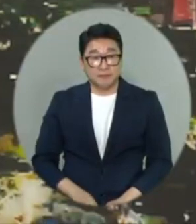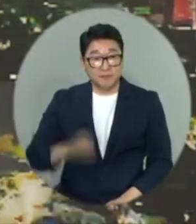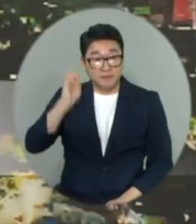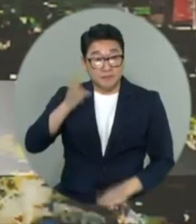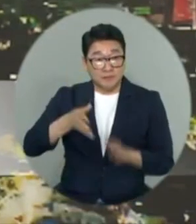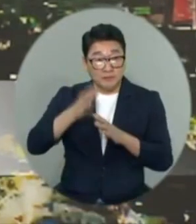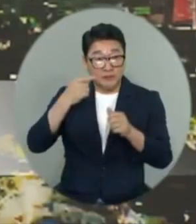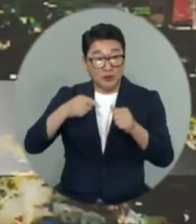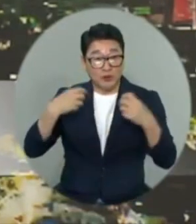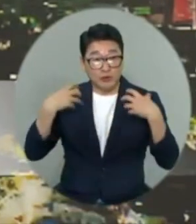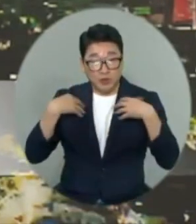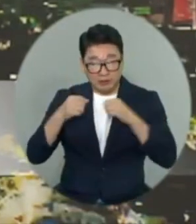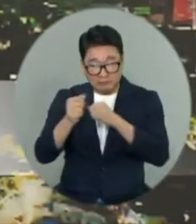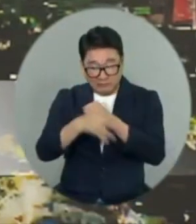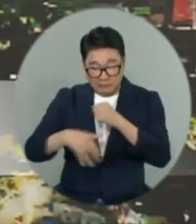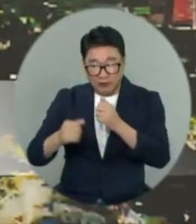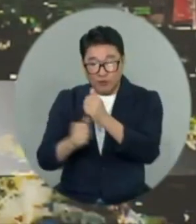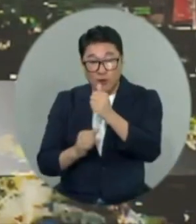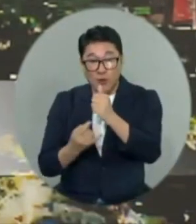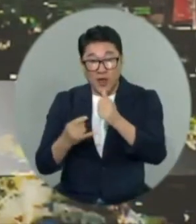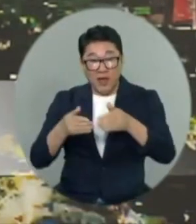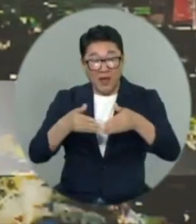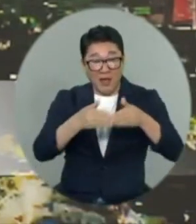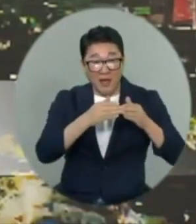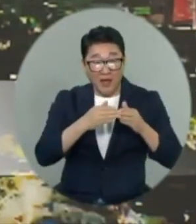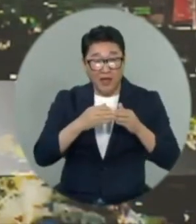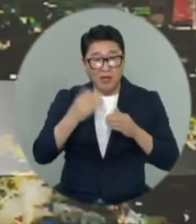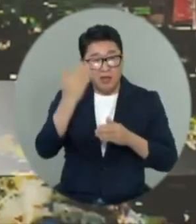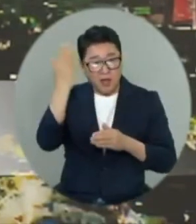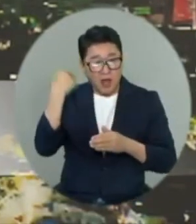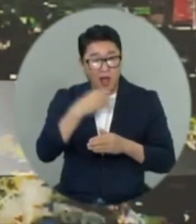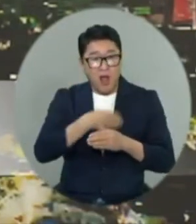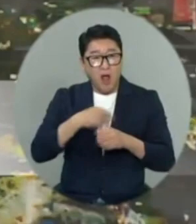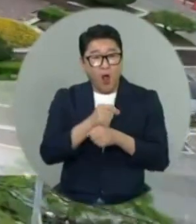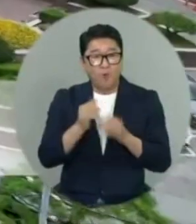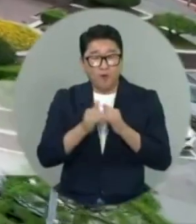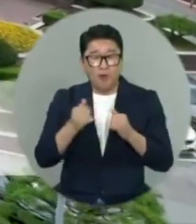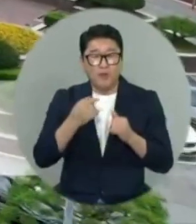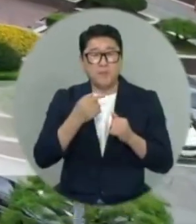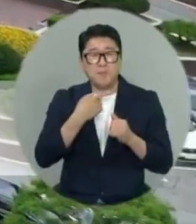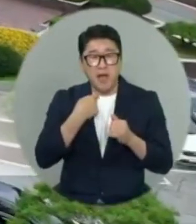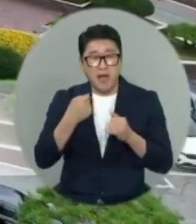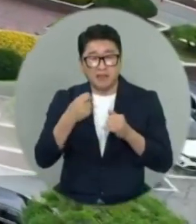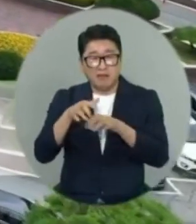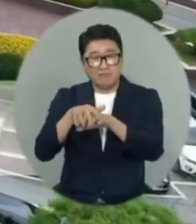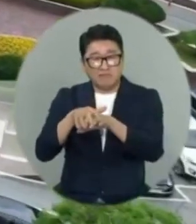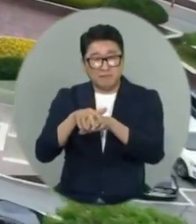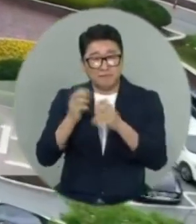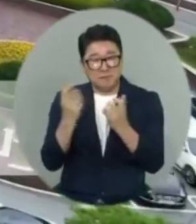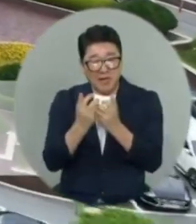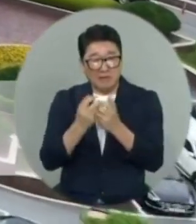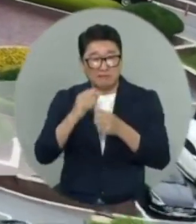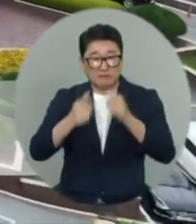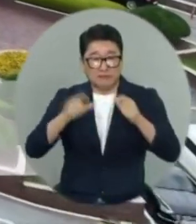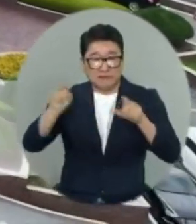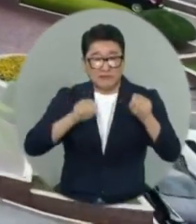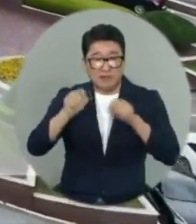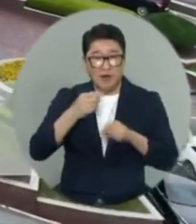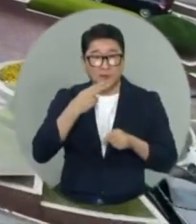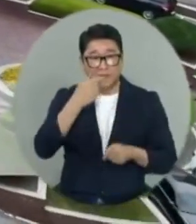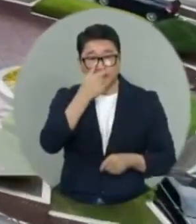광주시 교육청 산하의 각종 위원회가 전현직 공직자 위주로 구성되 다양성이 부족하다는 지적이